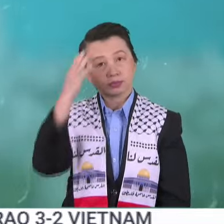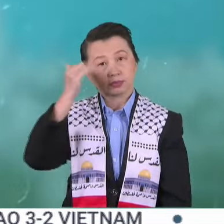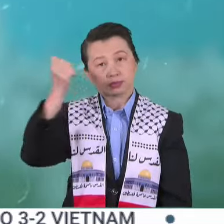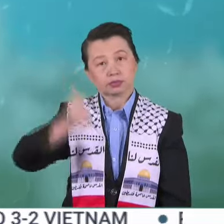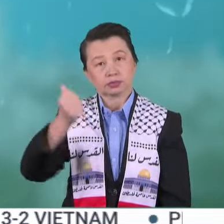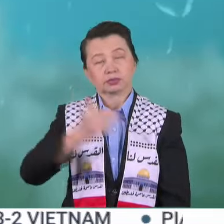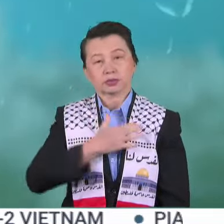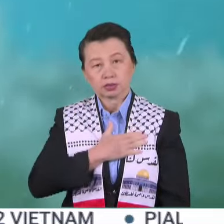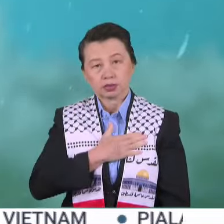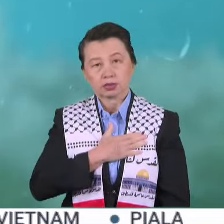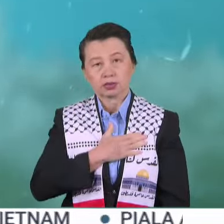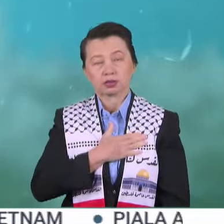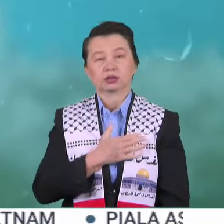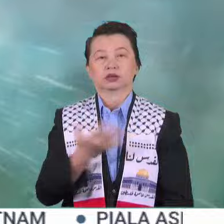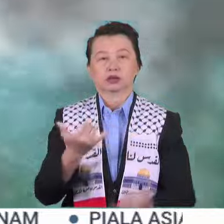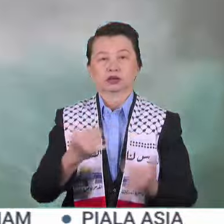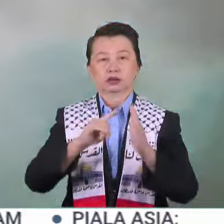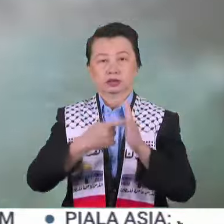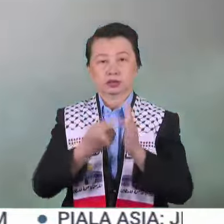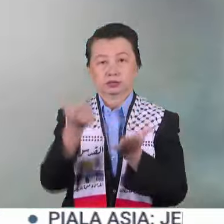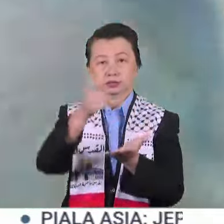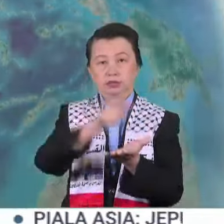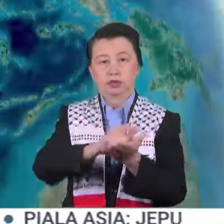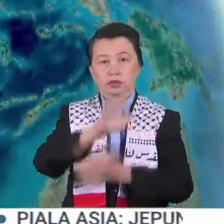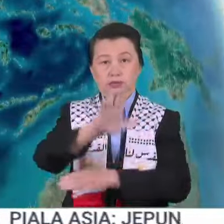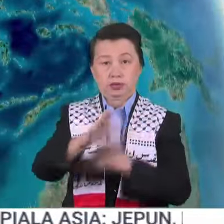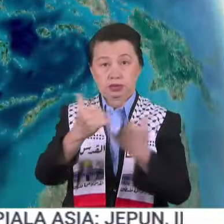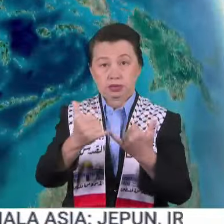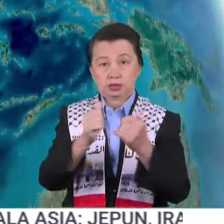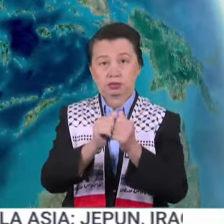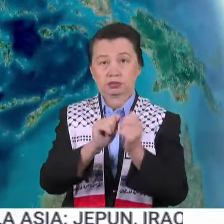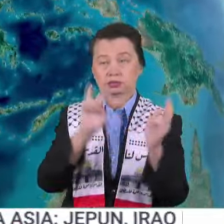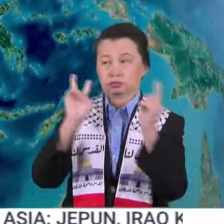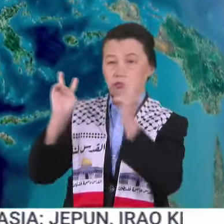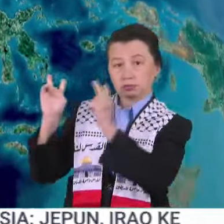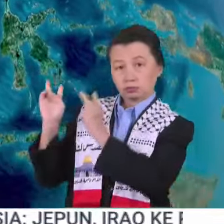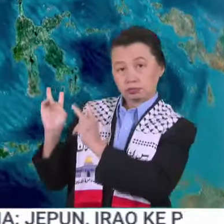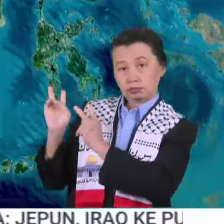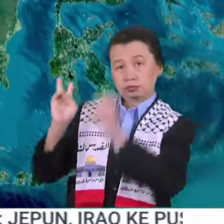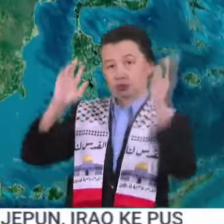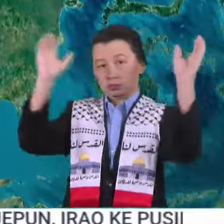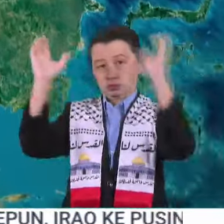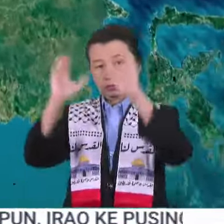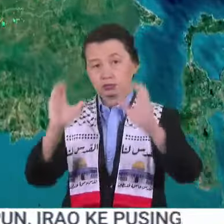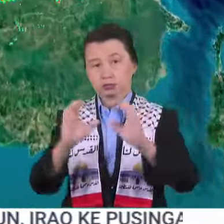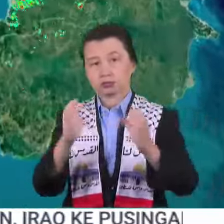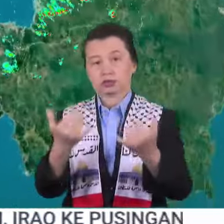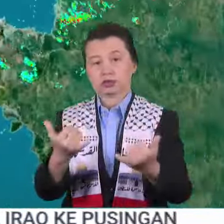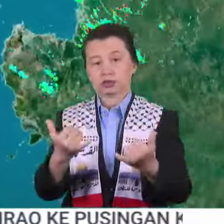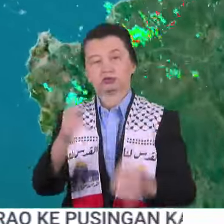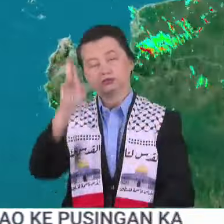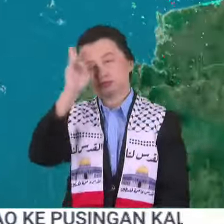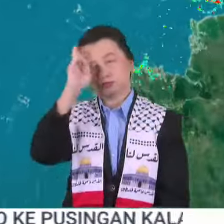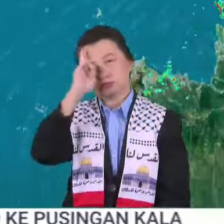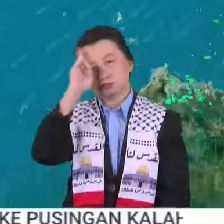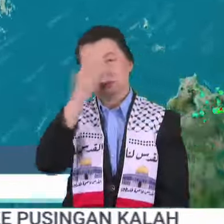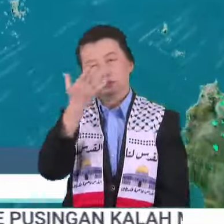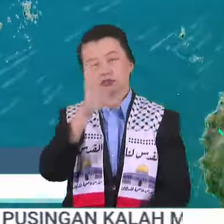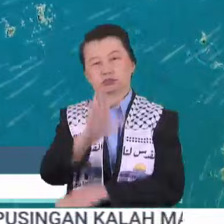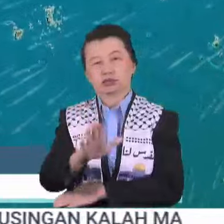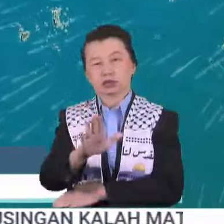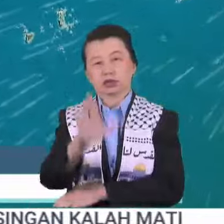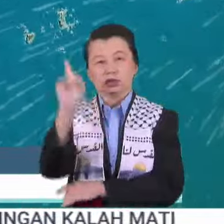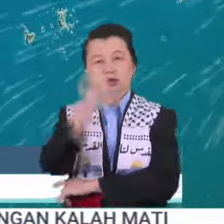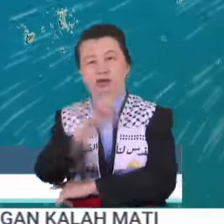Assalamualaikum dan salam sejahtera. Kita mulakan laporan pada petang ini dengan melihat keadaan cuaca semasa. Baiklah, seperti juga petang